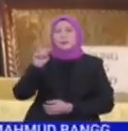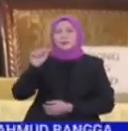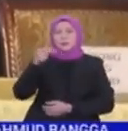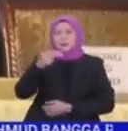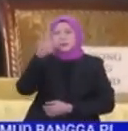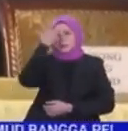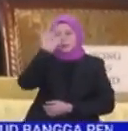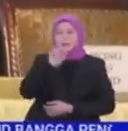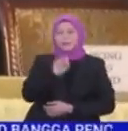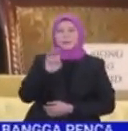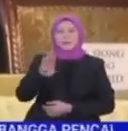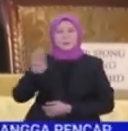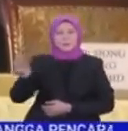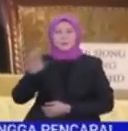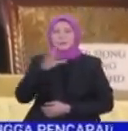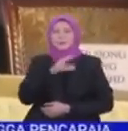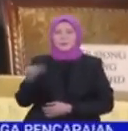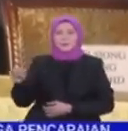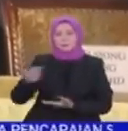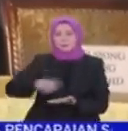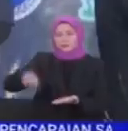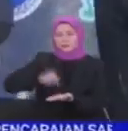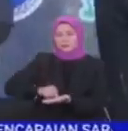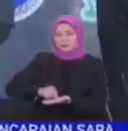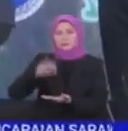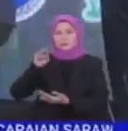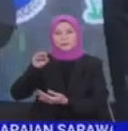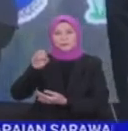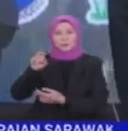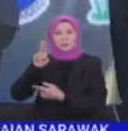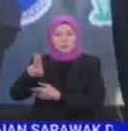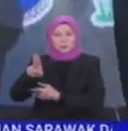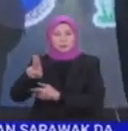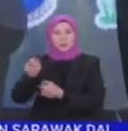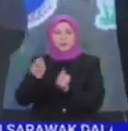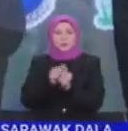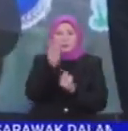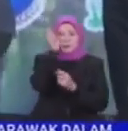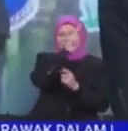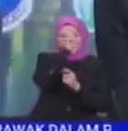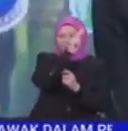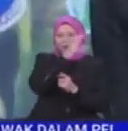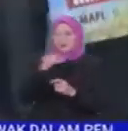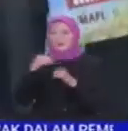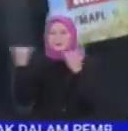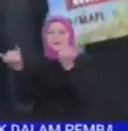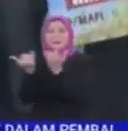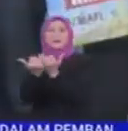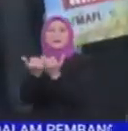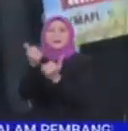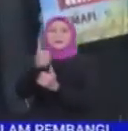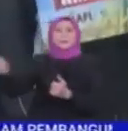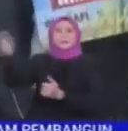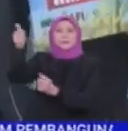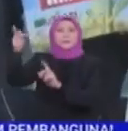Smart SBB dan sesi menandatangani memorandum MOU antara kerajaan dan syarikat peneraju Pulau Pinang.